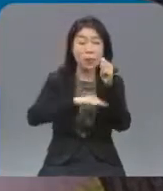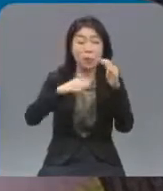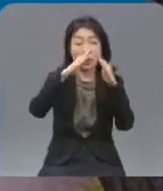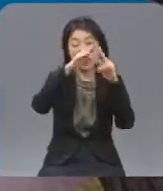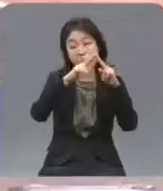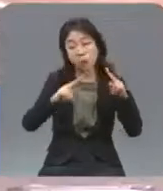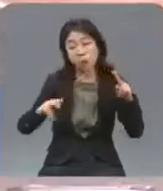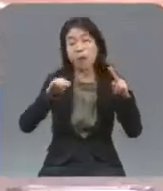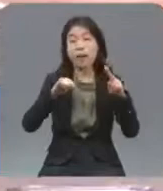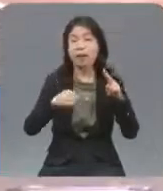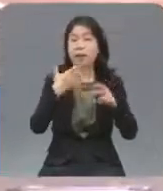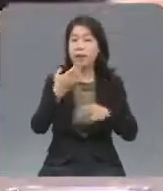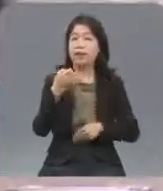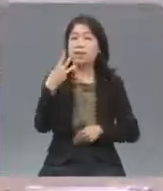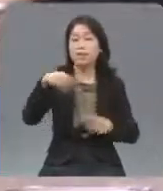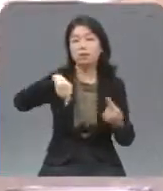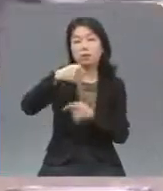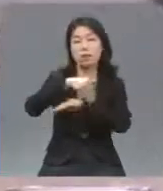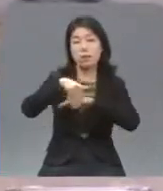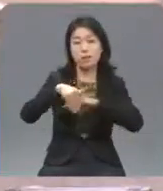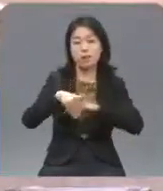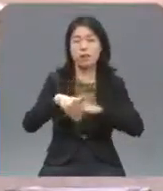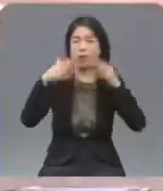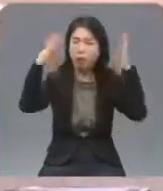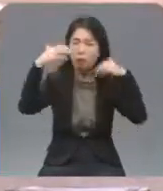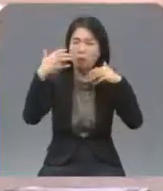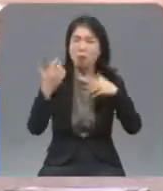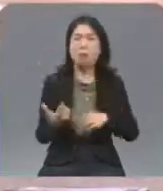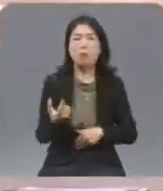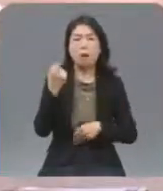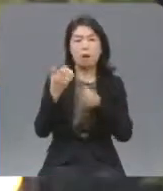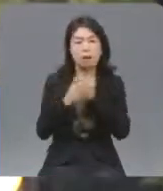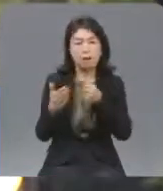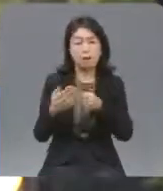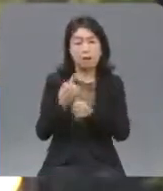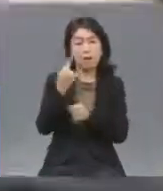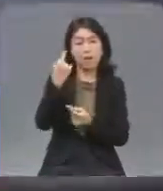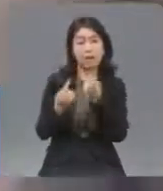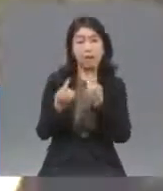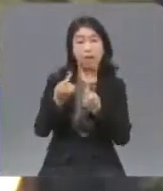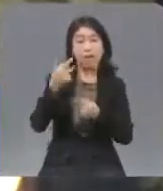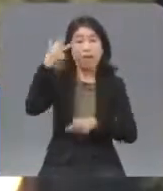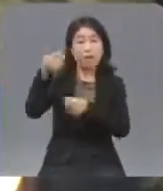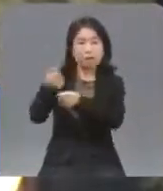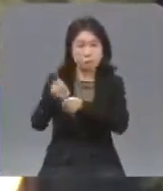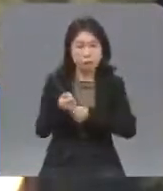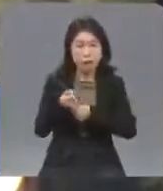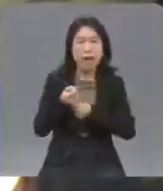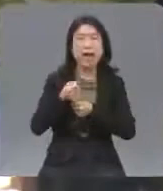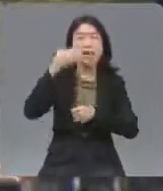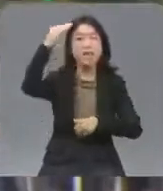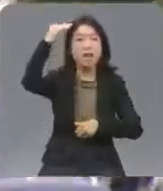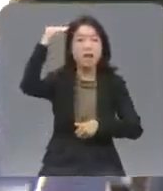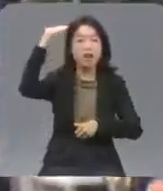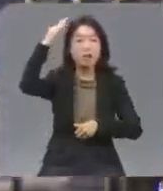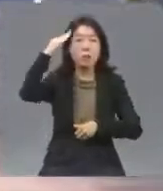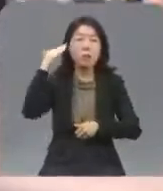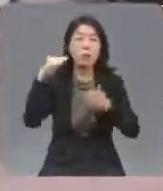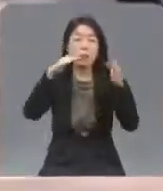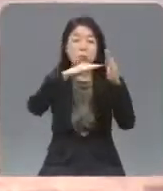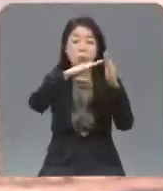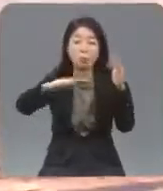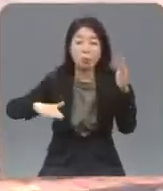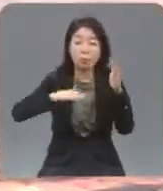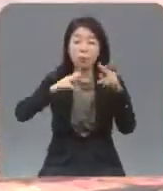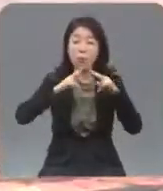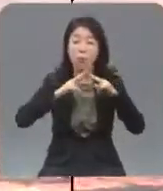운영합니다. 목포시는 최근 이른 더위에 대응하기 위해 지난해보다 일주일 빨리 그늘막을 교통섬 등 유동인구가 많은